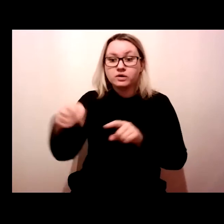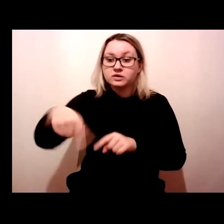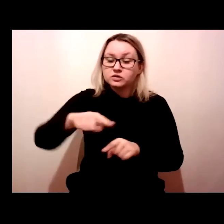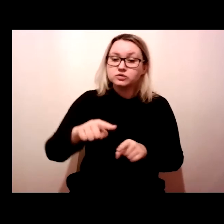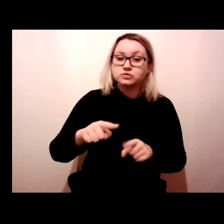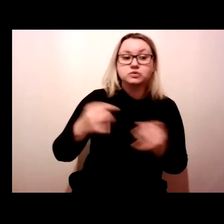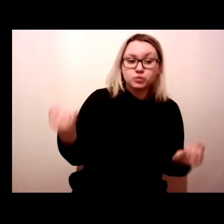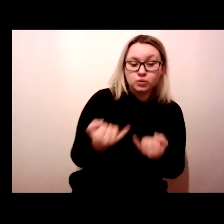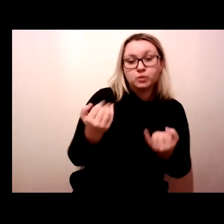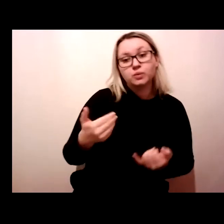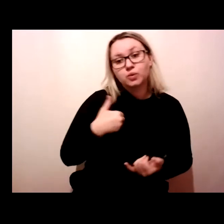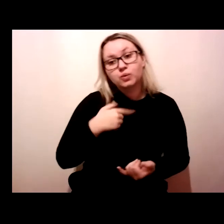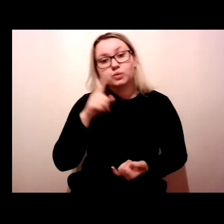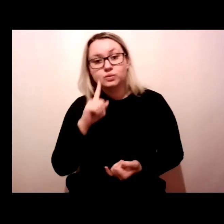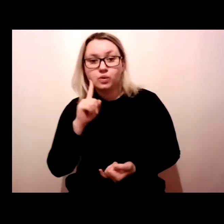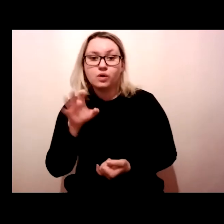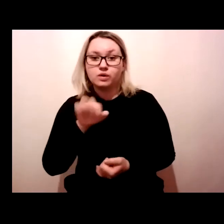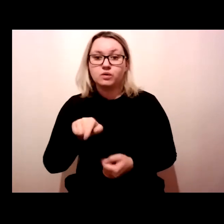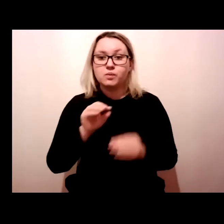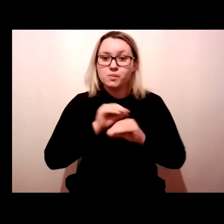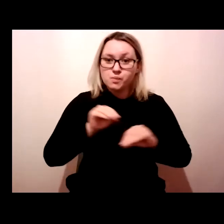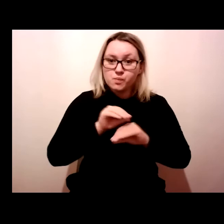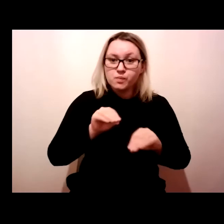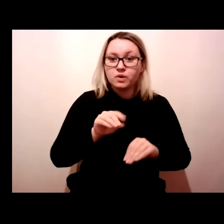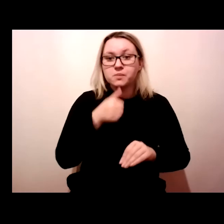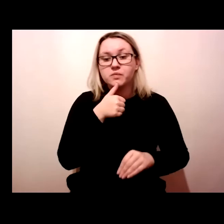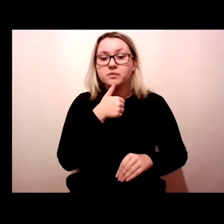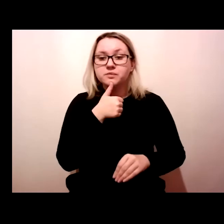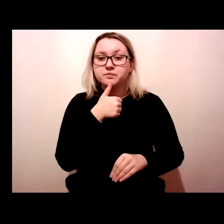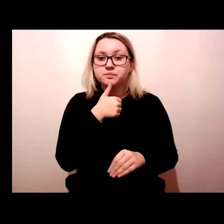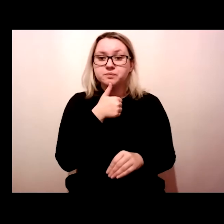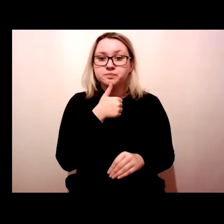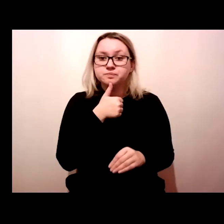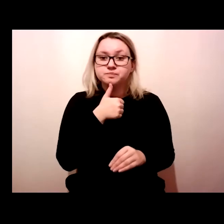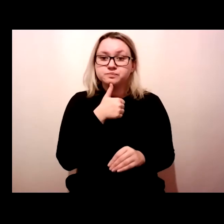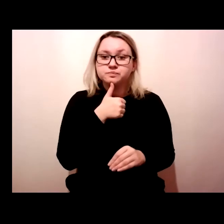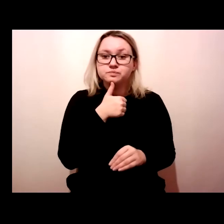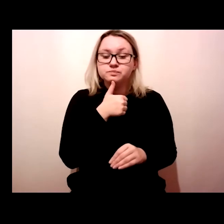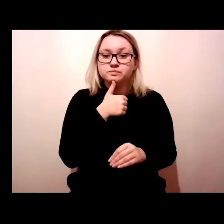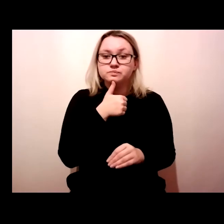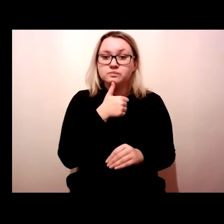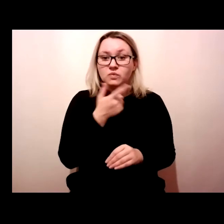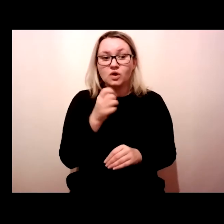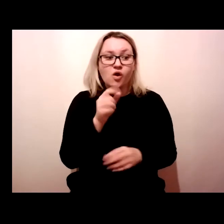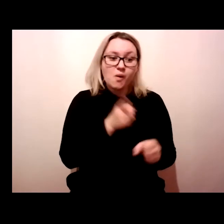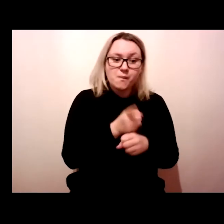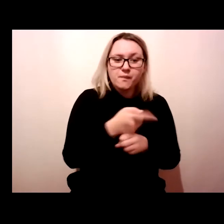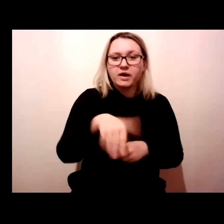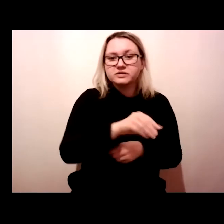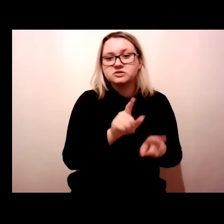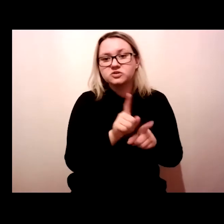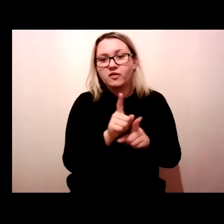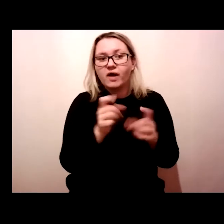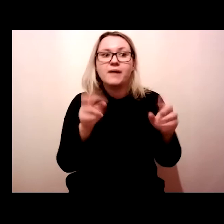tokie mokymai, kaip and kovoti if su certain schools are interested in the patyčiomis, training